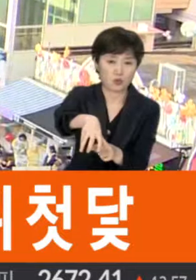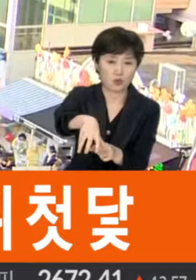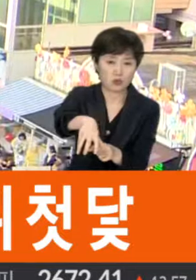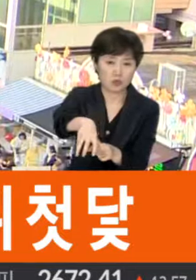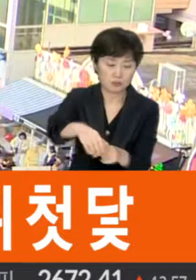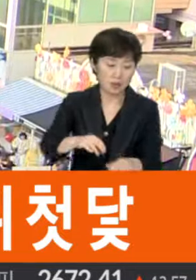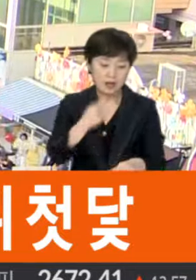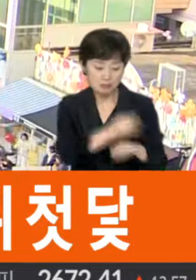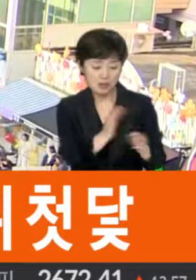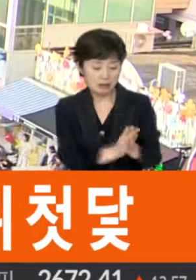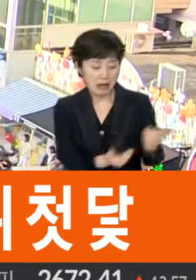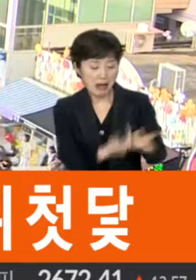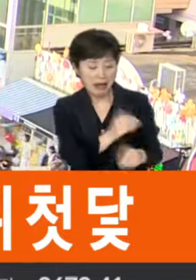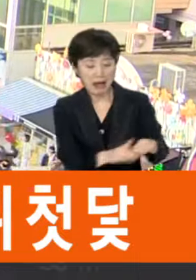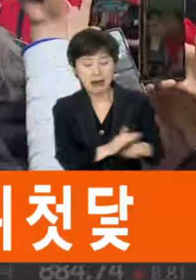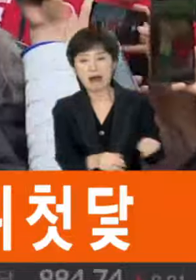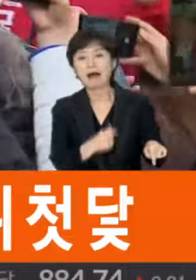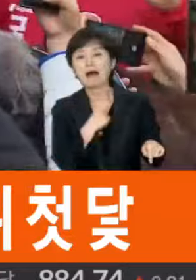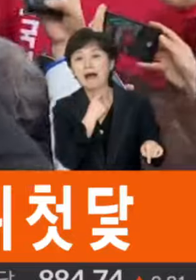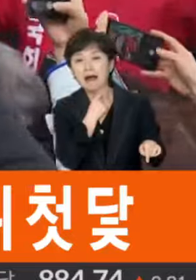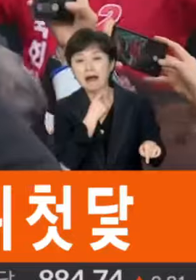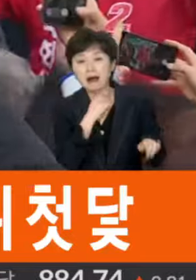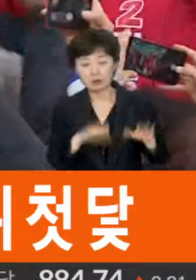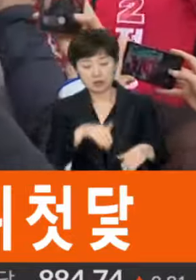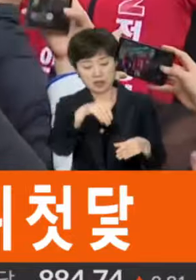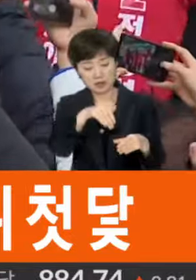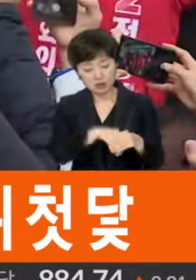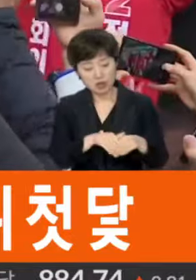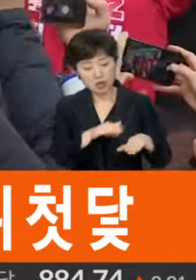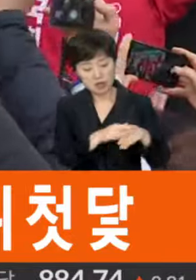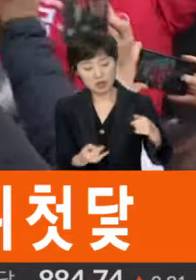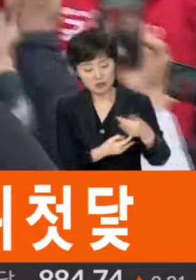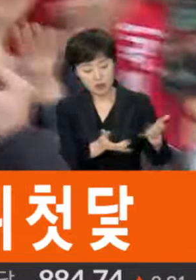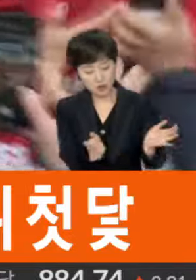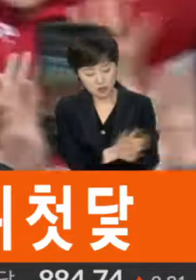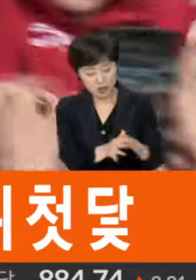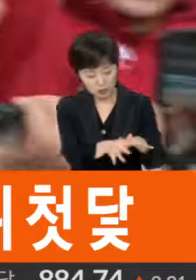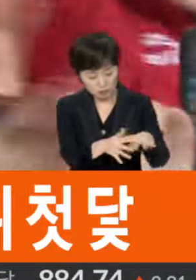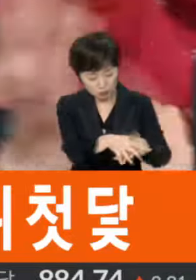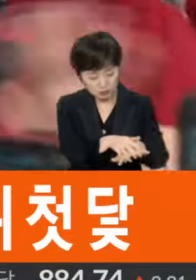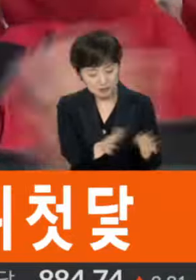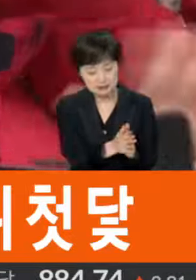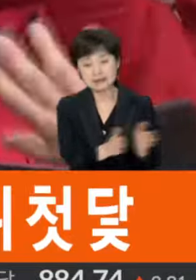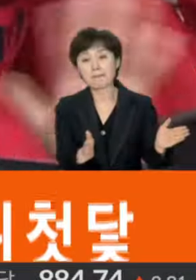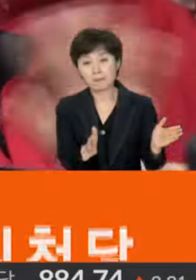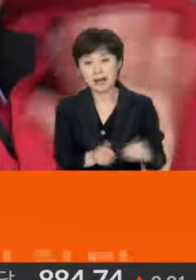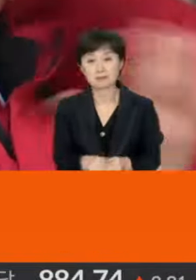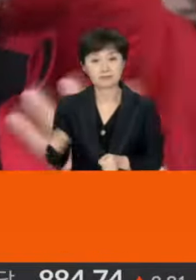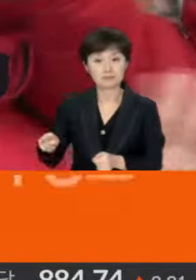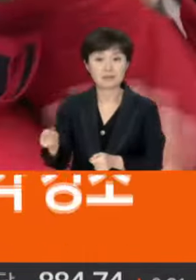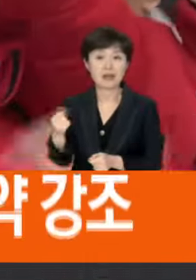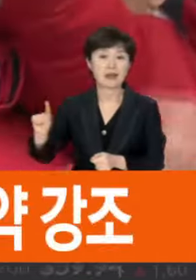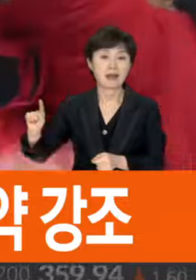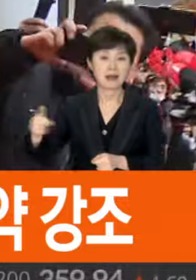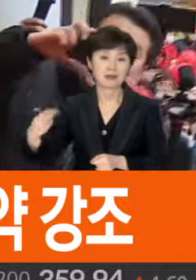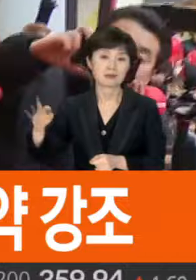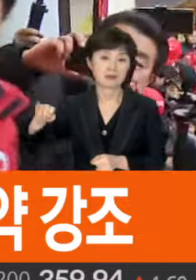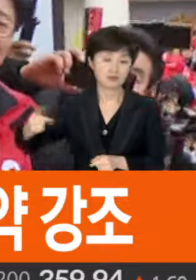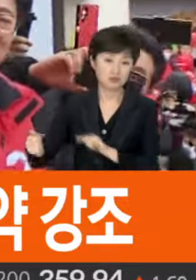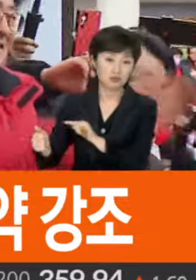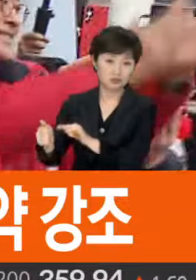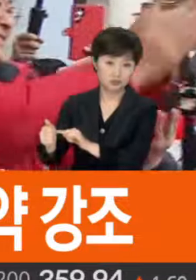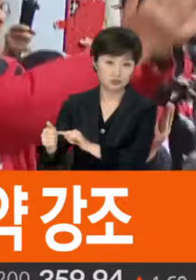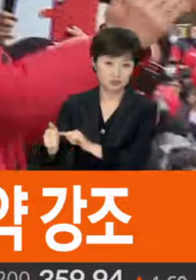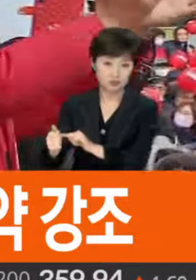상황을 수습해야 하는 민주당은 한 발 먼저 선거대책위원회 체제로 전환했습니다. 한동훈 비상대책위원장은 현역